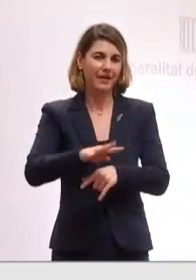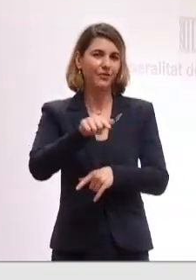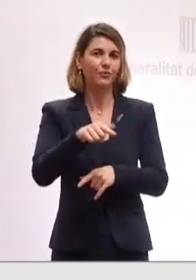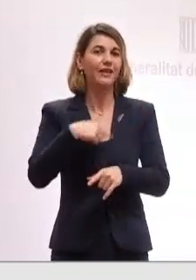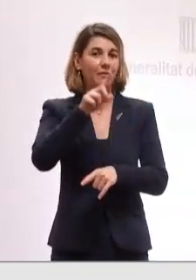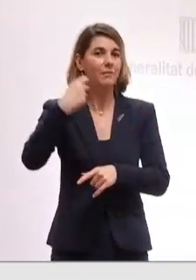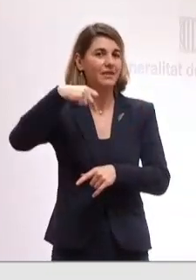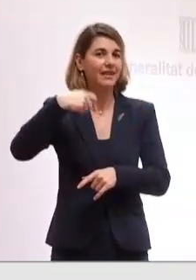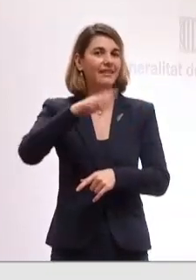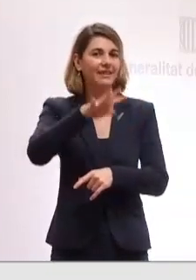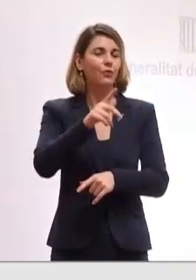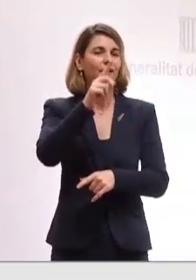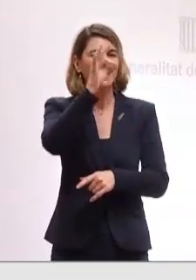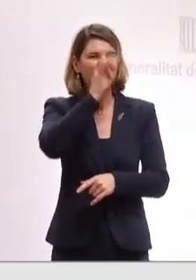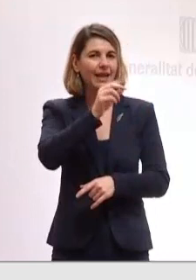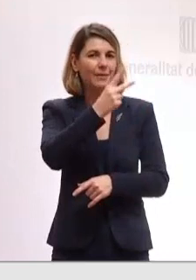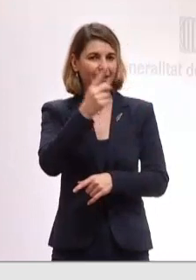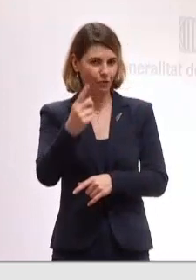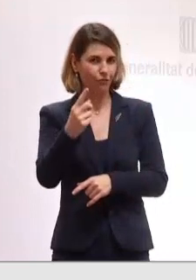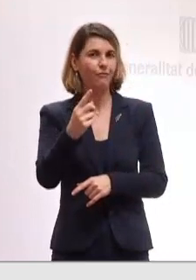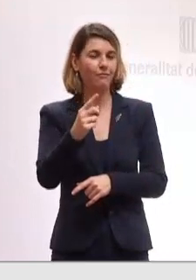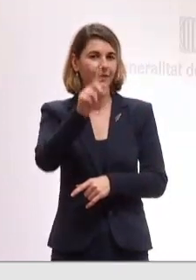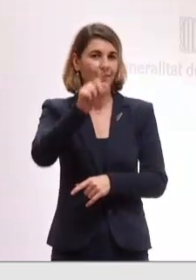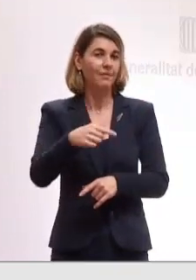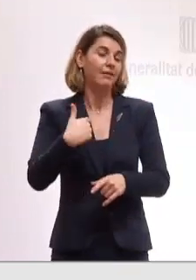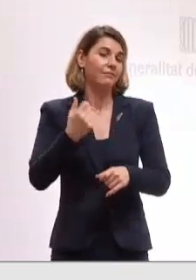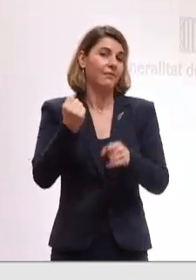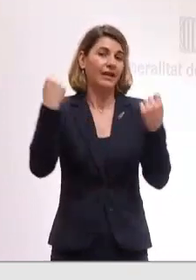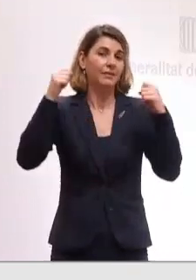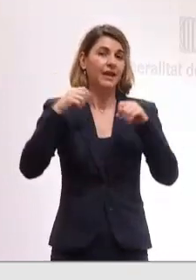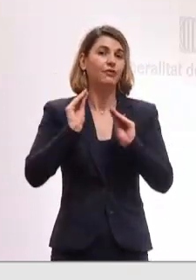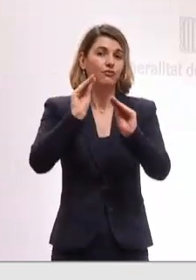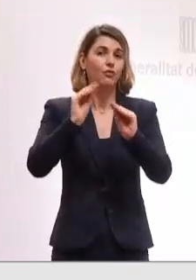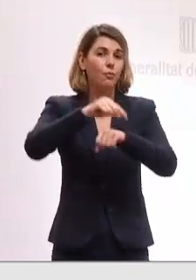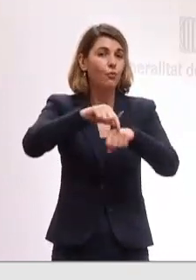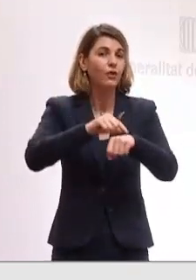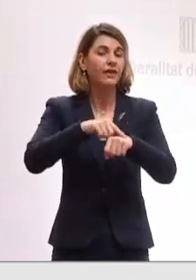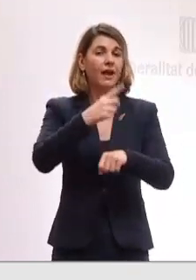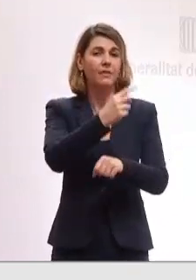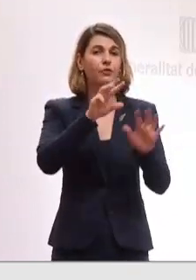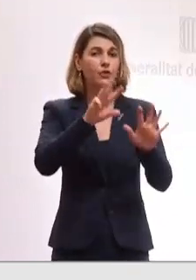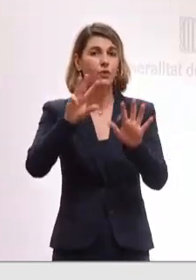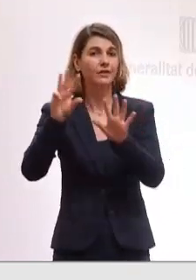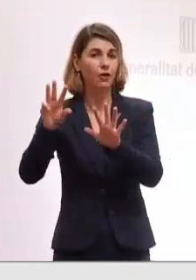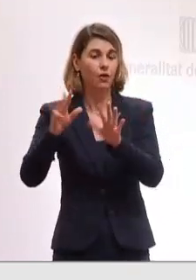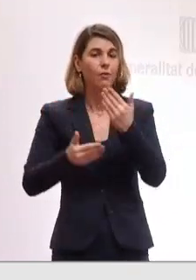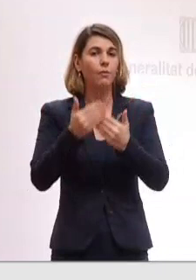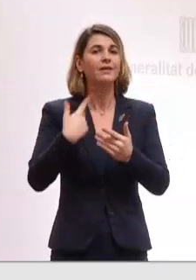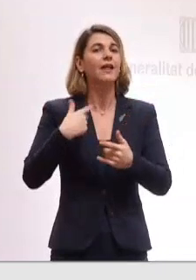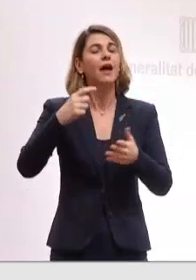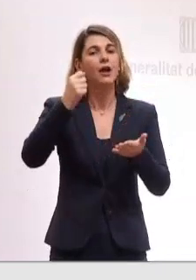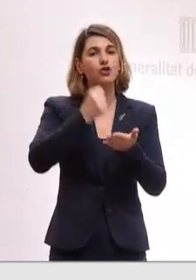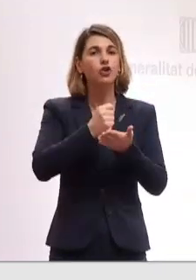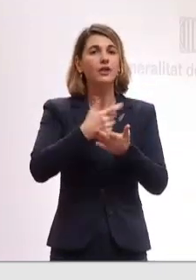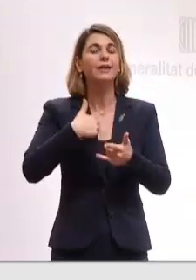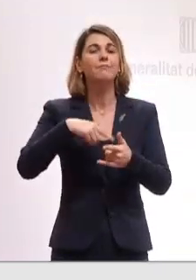segle XXI. La seva activitat pròpiament política es va iniciar el 1999 com a soci i president